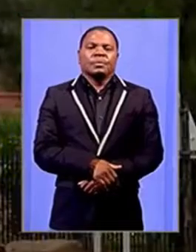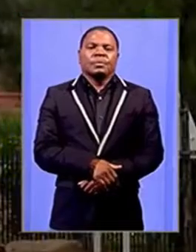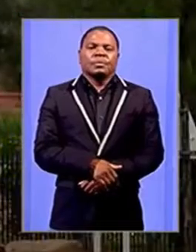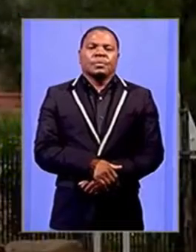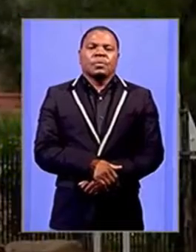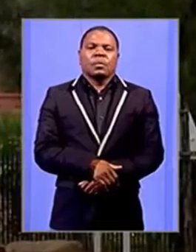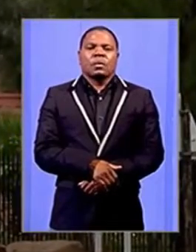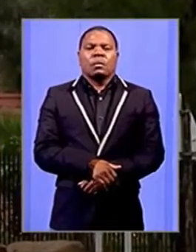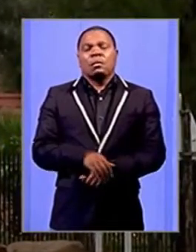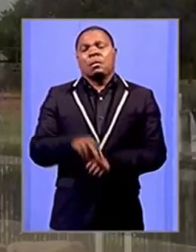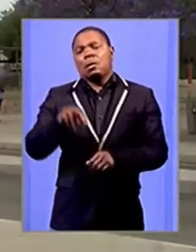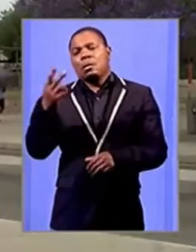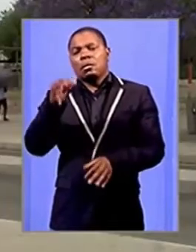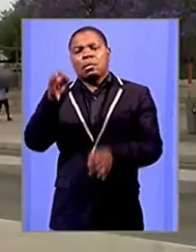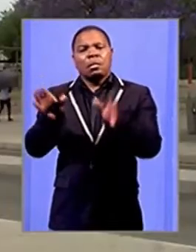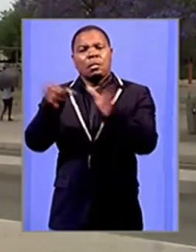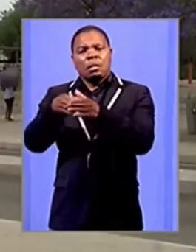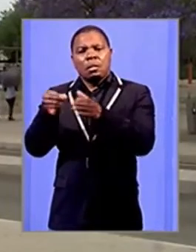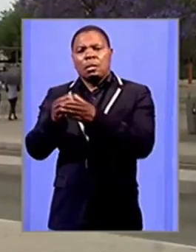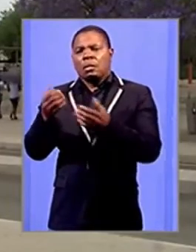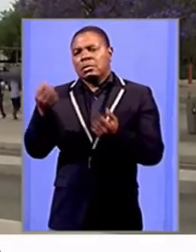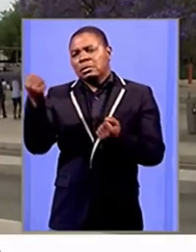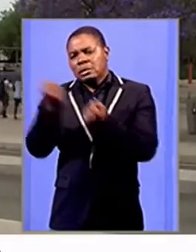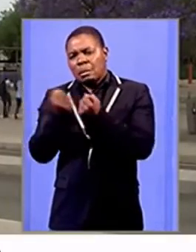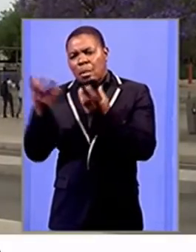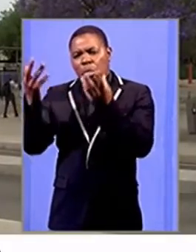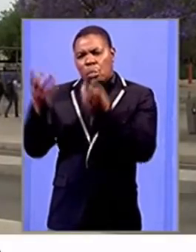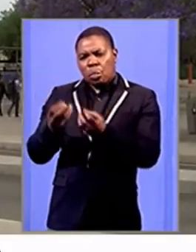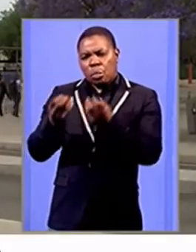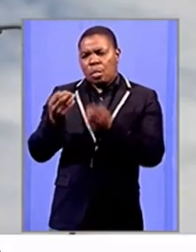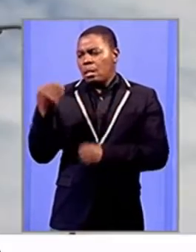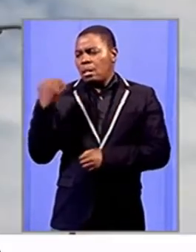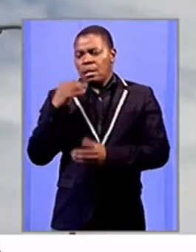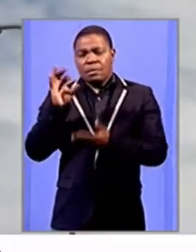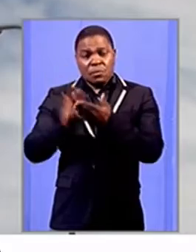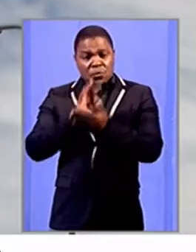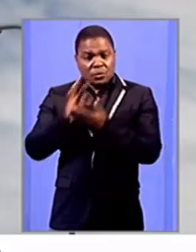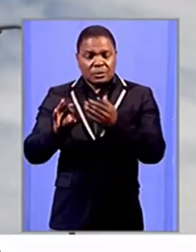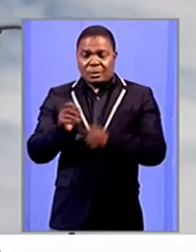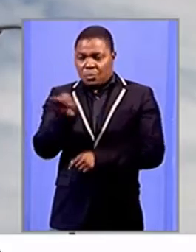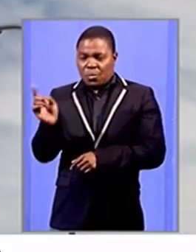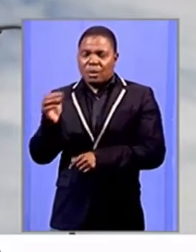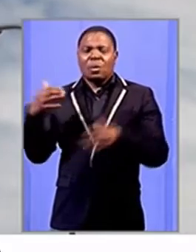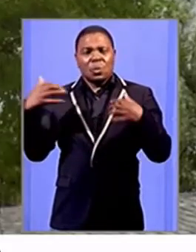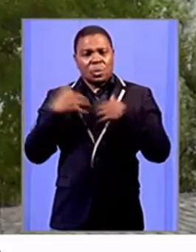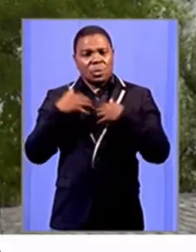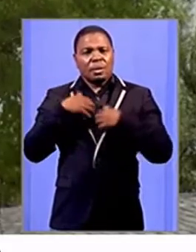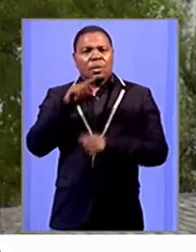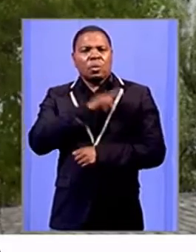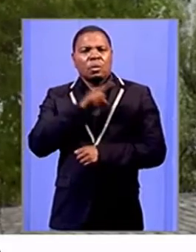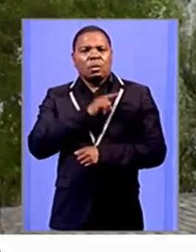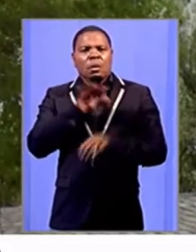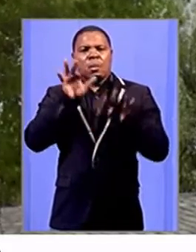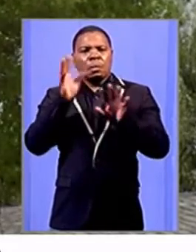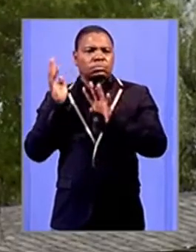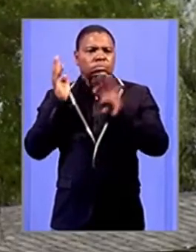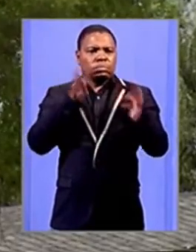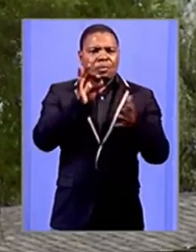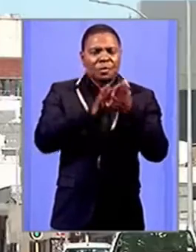mekga e meng ya dipolotiki e fumaneng tshehetso e tlase ka mora ho dikgetho tse sa tswa ho feta e re e ngongorehile ke palo e tlase ya